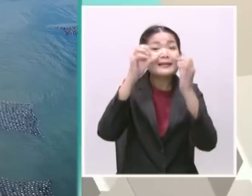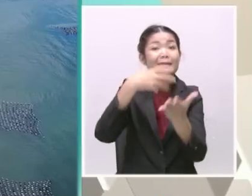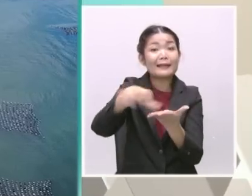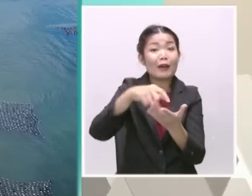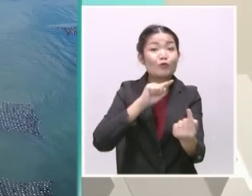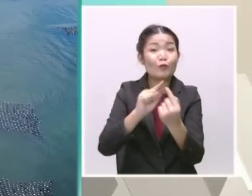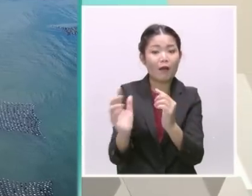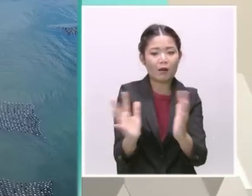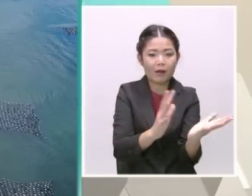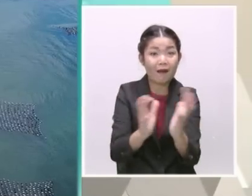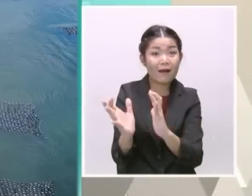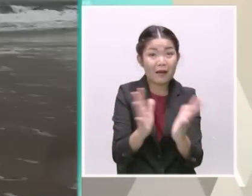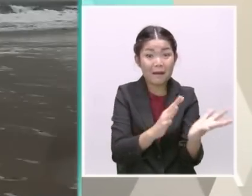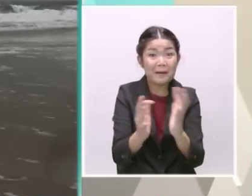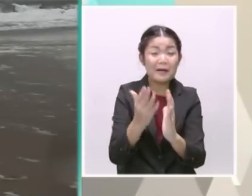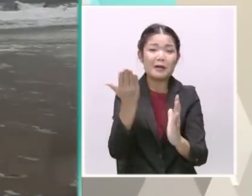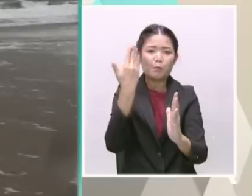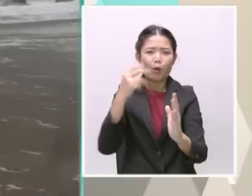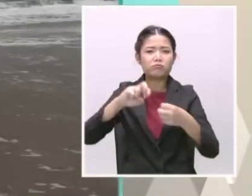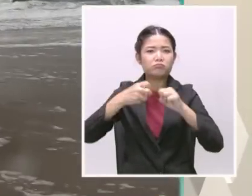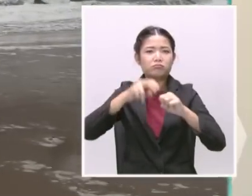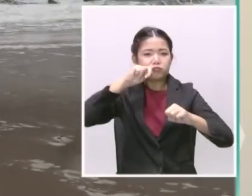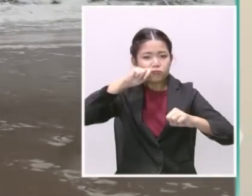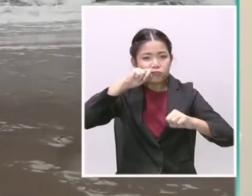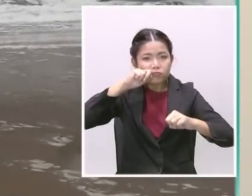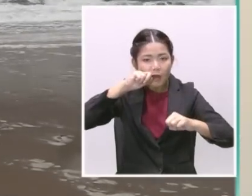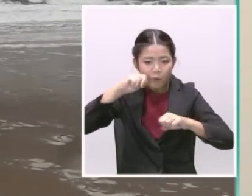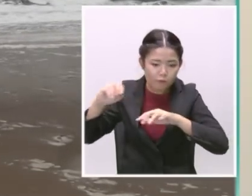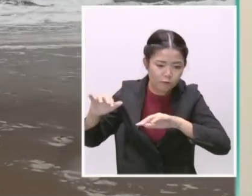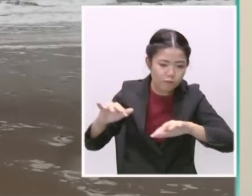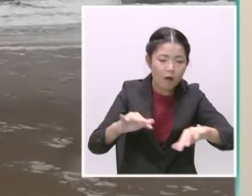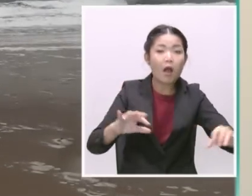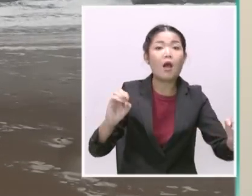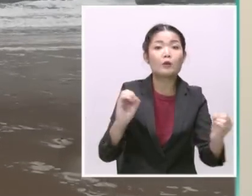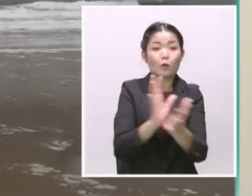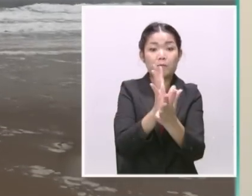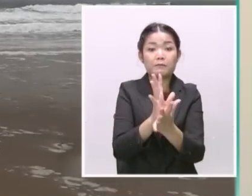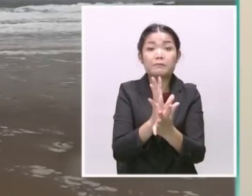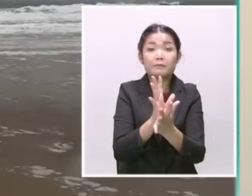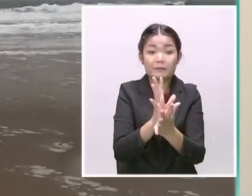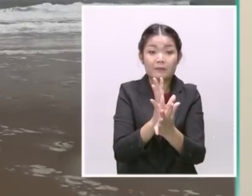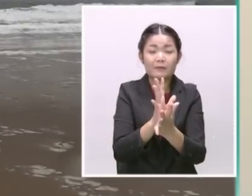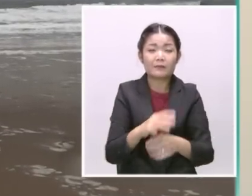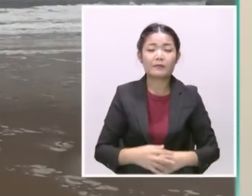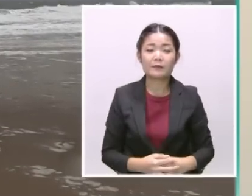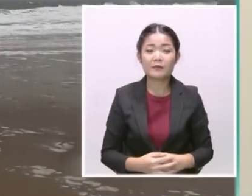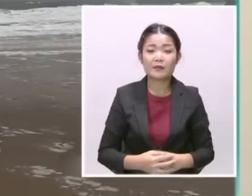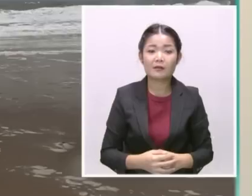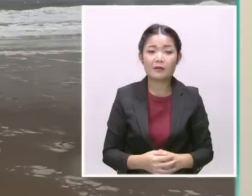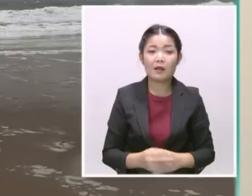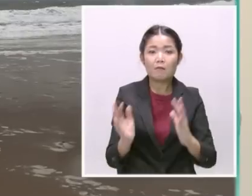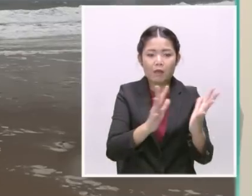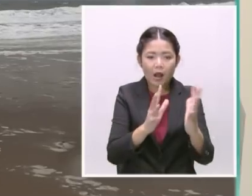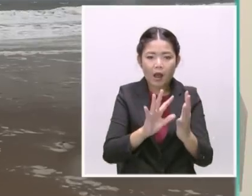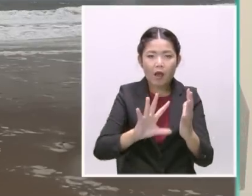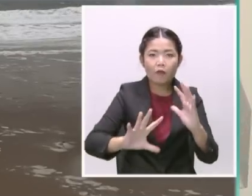มา investigateจากปากฯการน้ำจืดหลากลงในทะเลการฝื